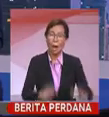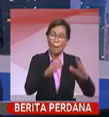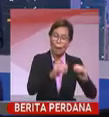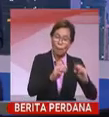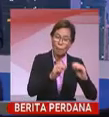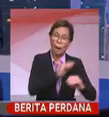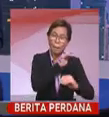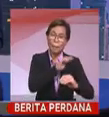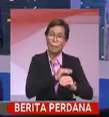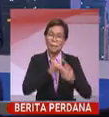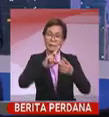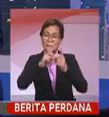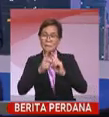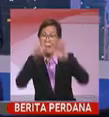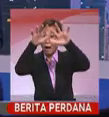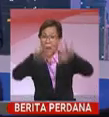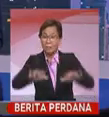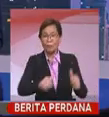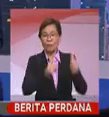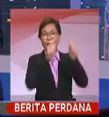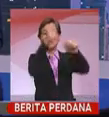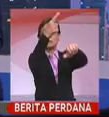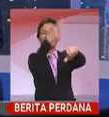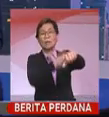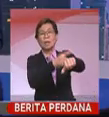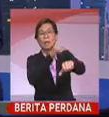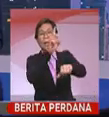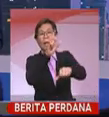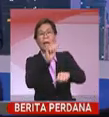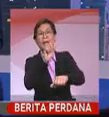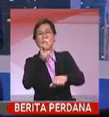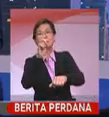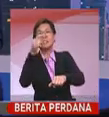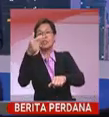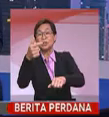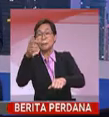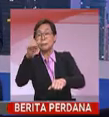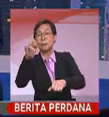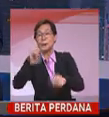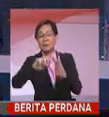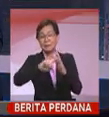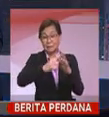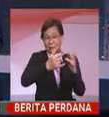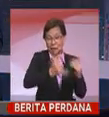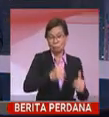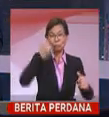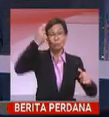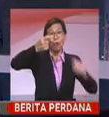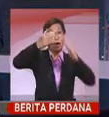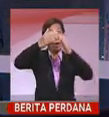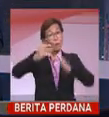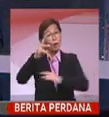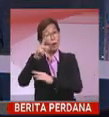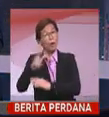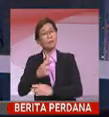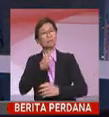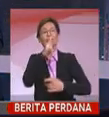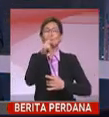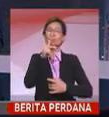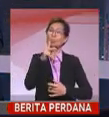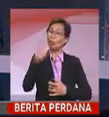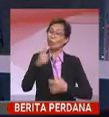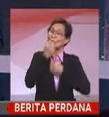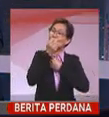Mesyuarat Menteri-Menteri Digital ASEAN pertama ADG Min 1 bermula hari ini. Selaku Tuan Rumah, Kuala Lumpur menyuarakan